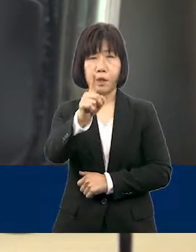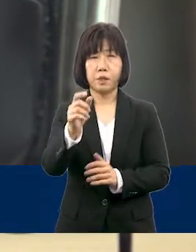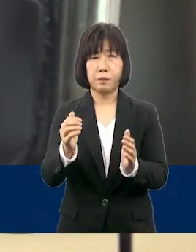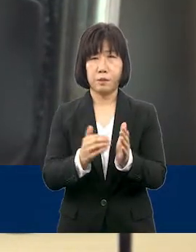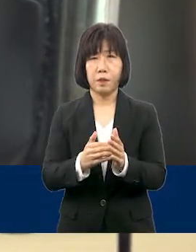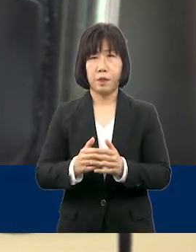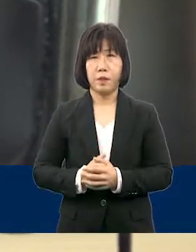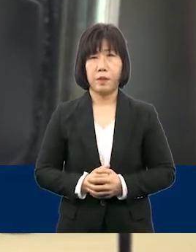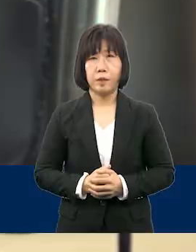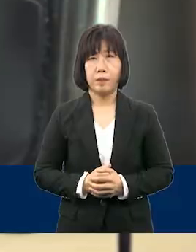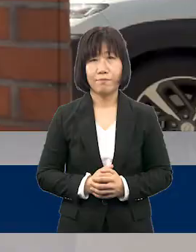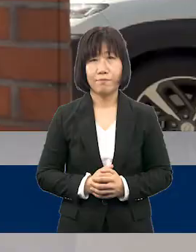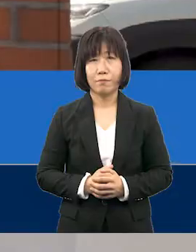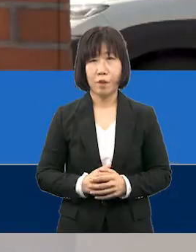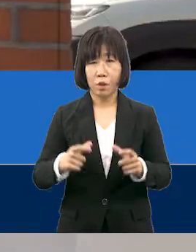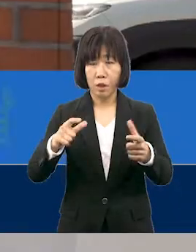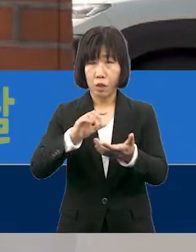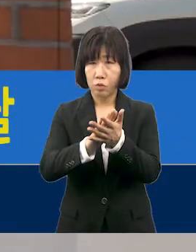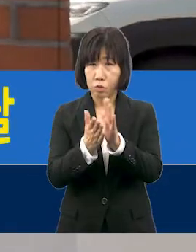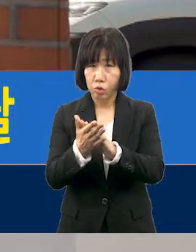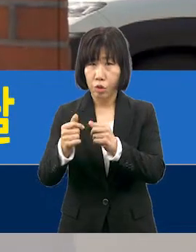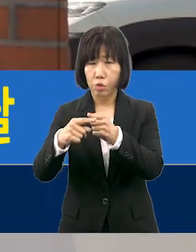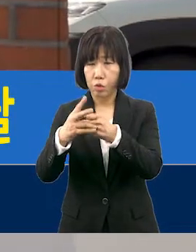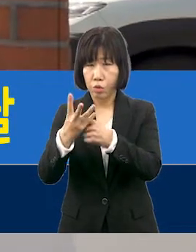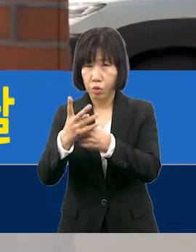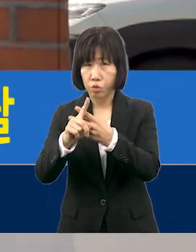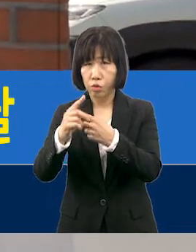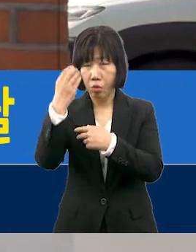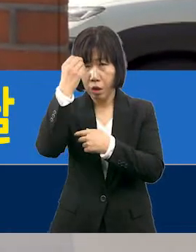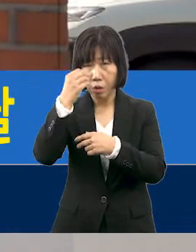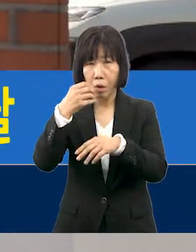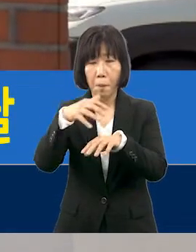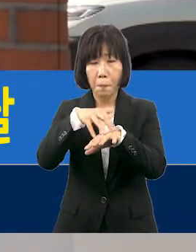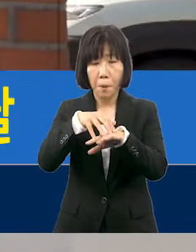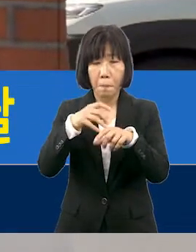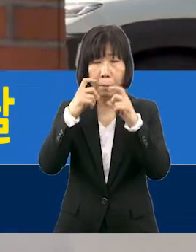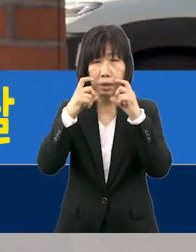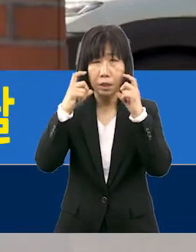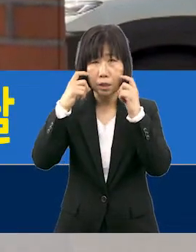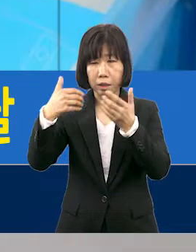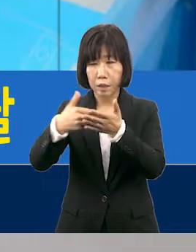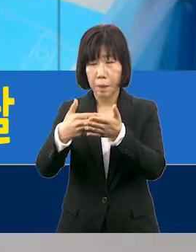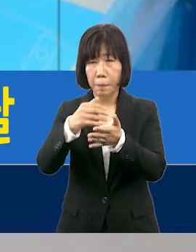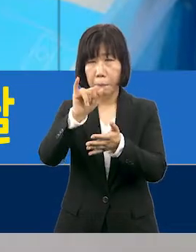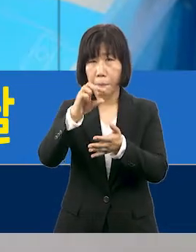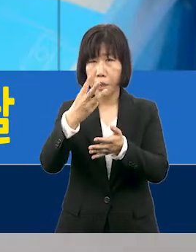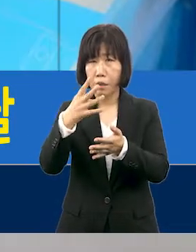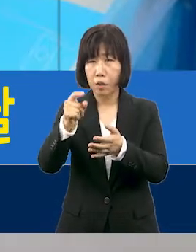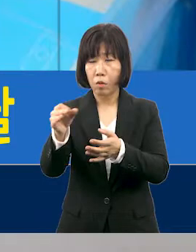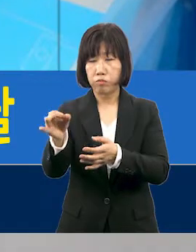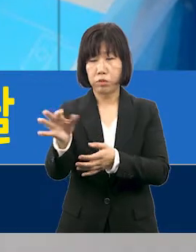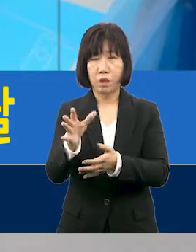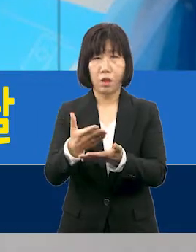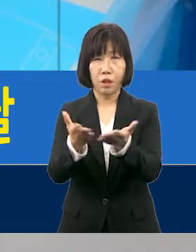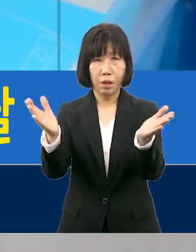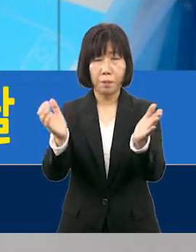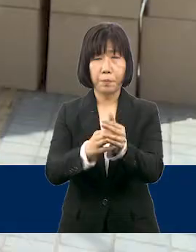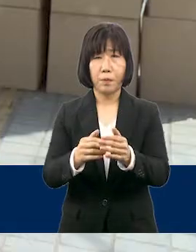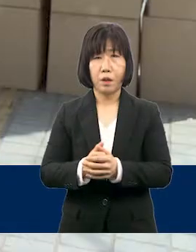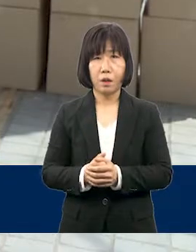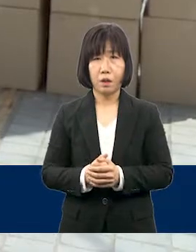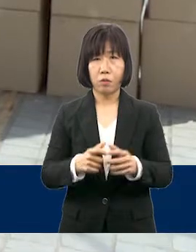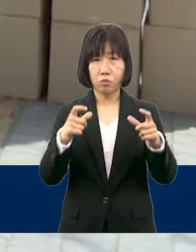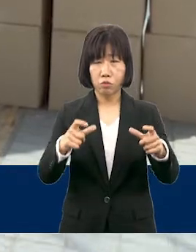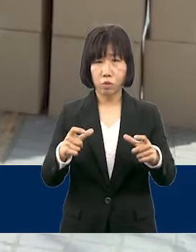말했습니다 관내 유치원과 초 중 고등학교의 몇 마스크와 필터가 무상지원 됐습니다